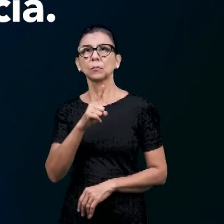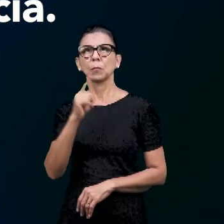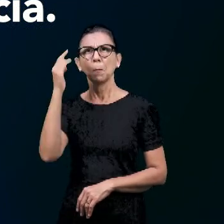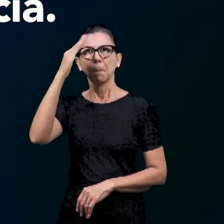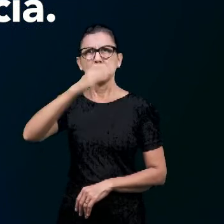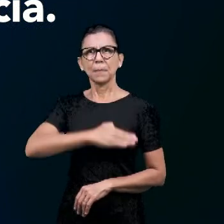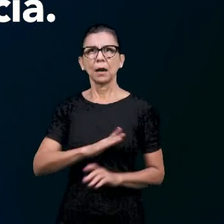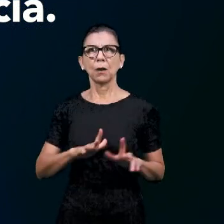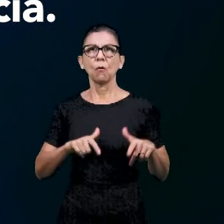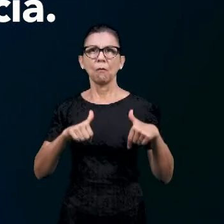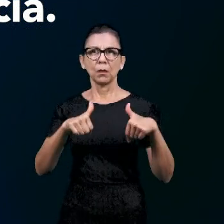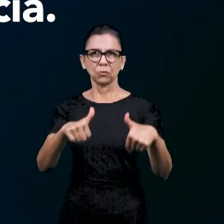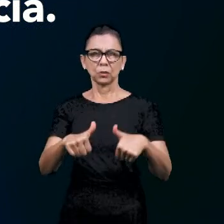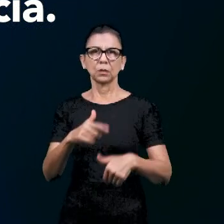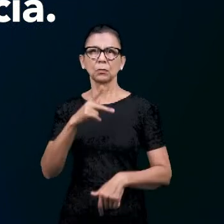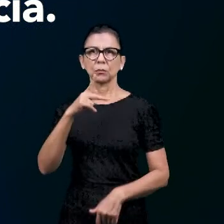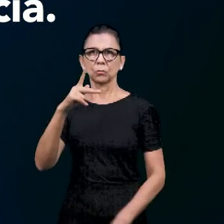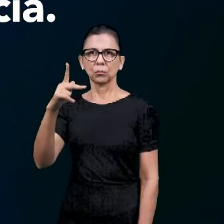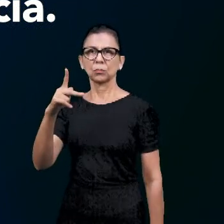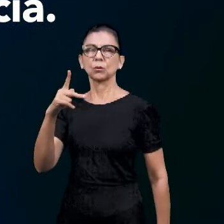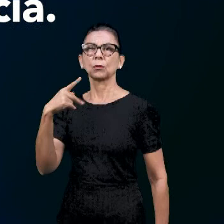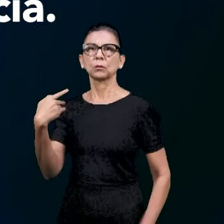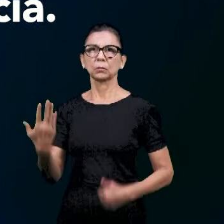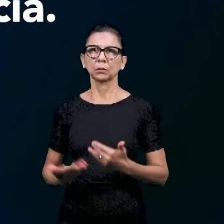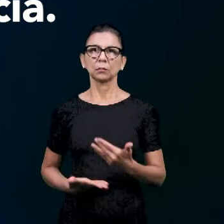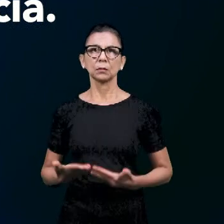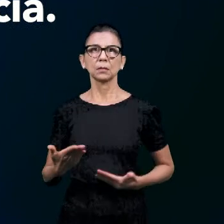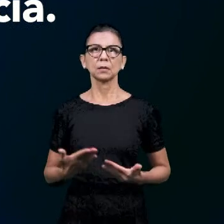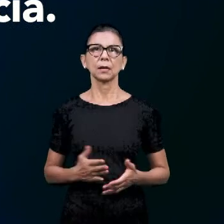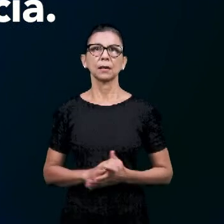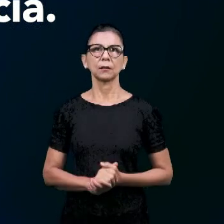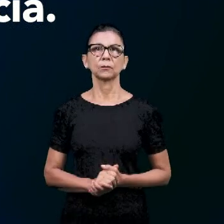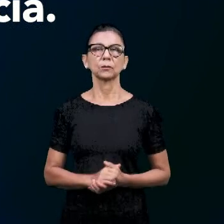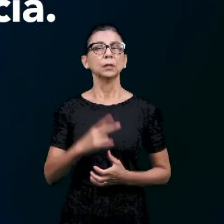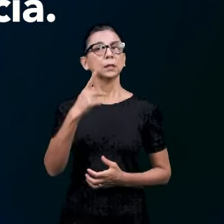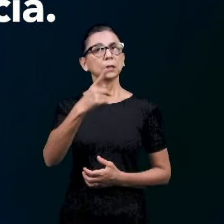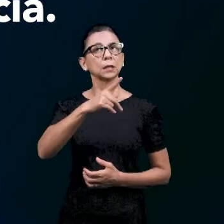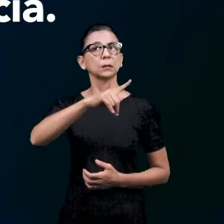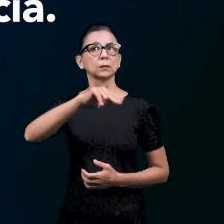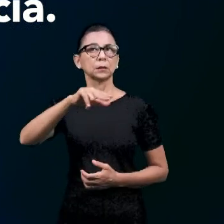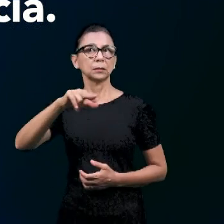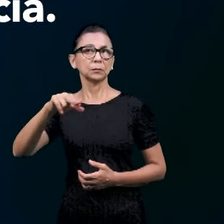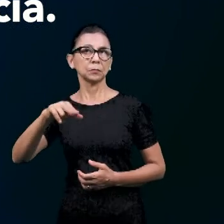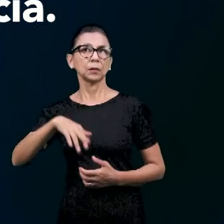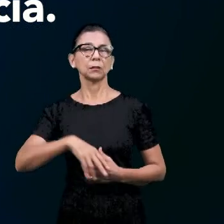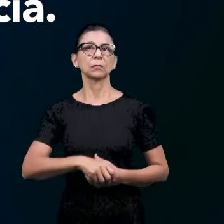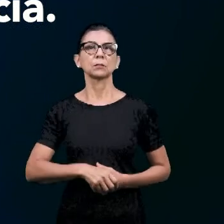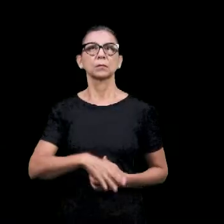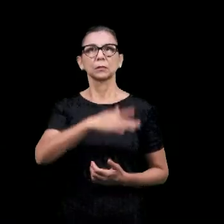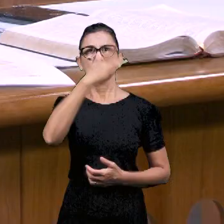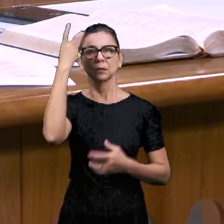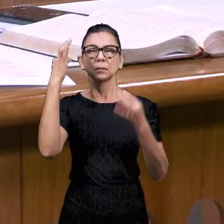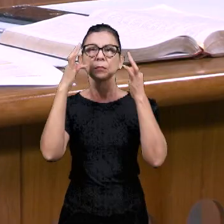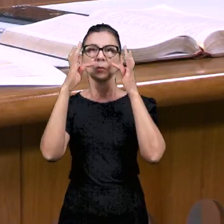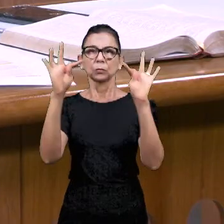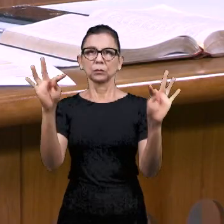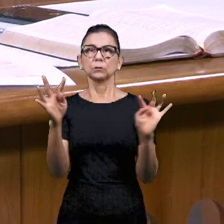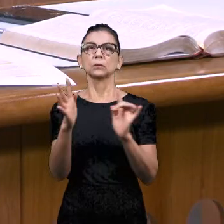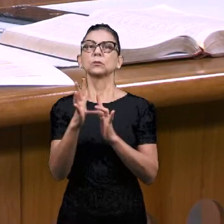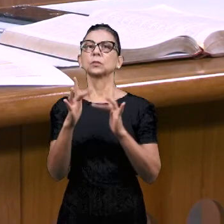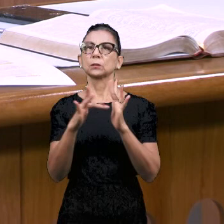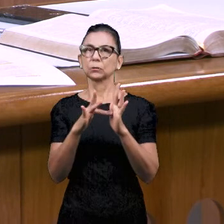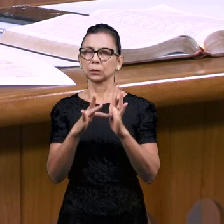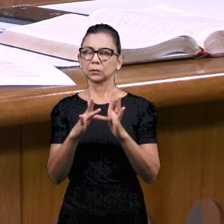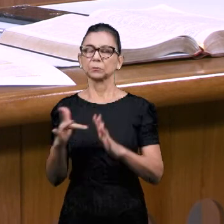et de tes frères, qui a le témoin de Jésus. Adore à Dieu, car le témoin est de